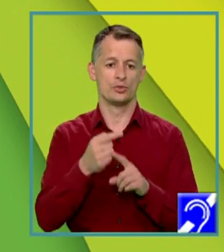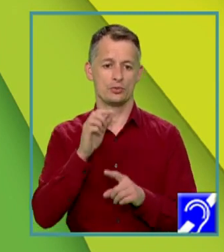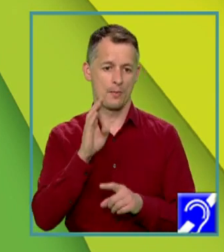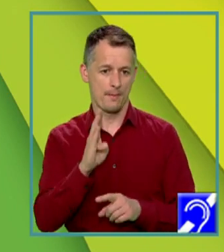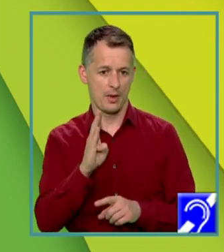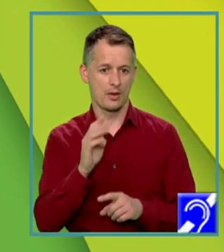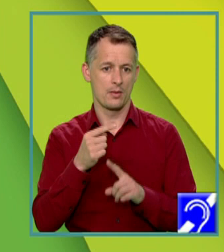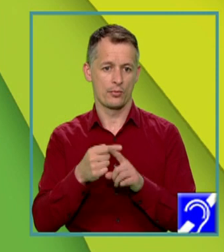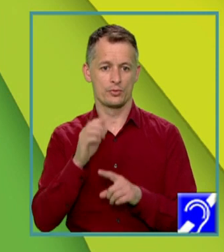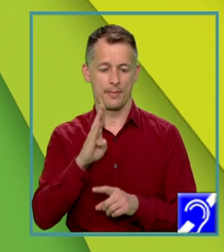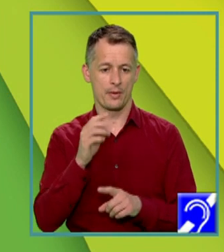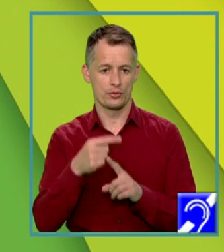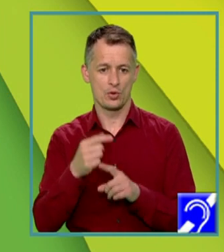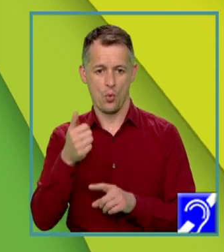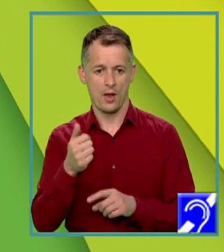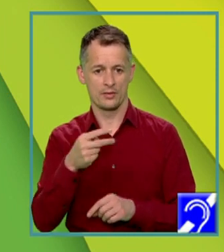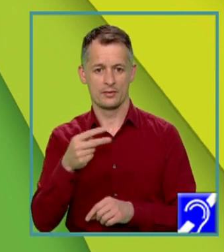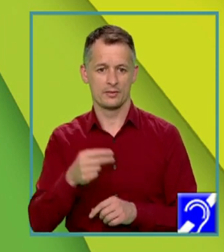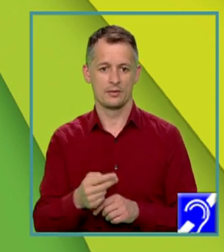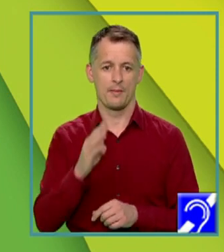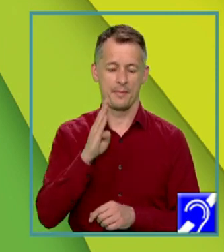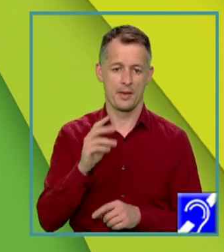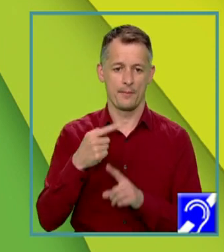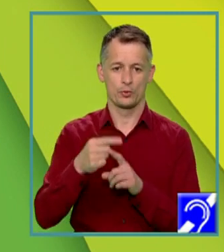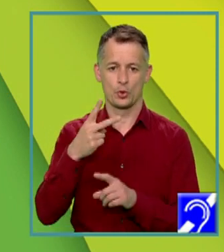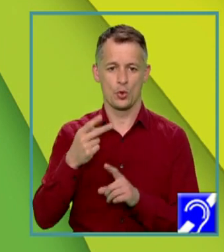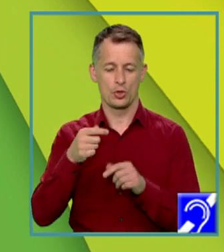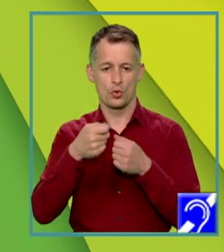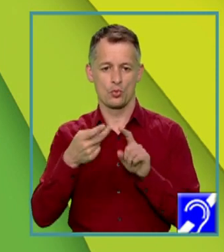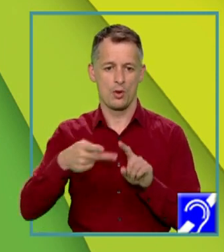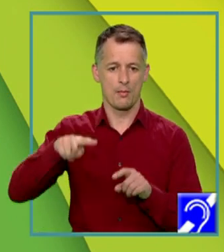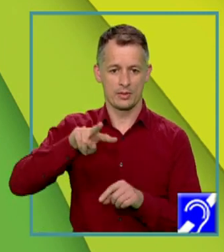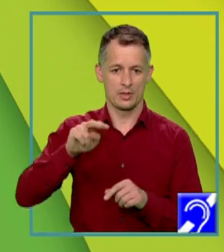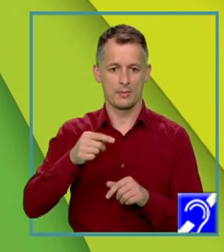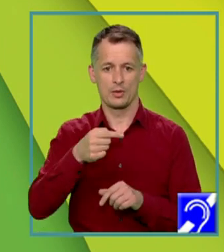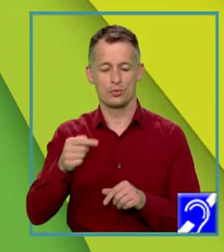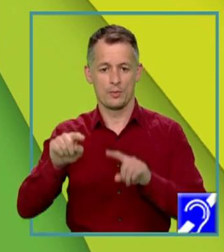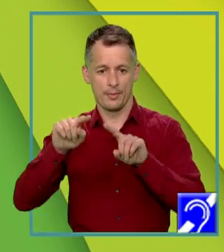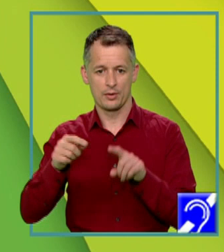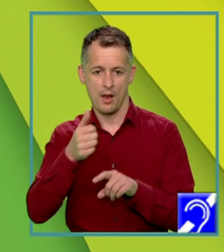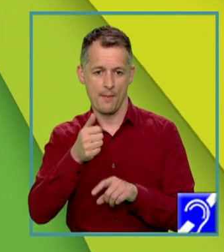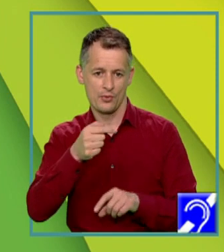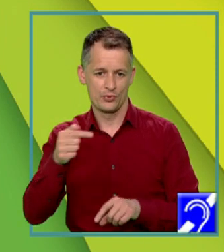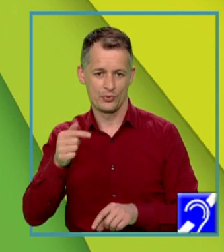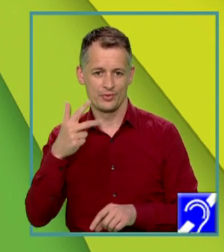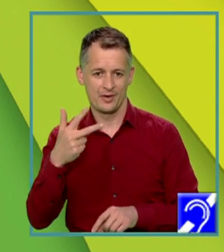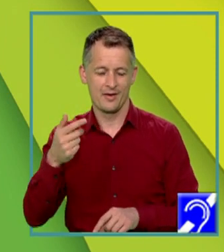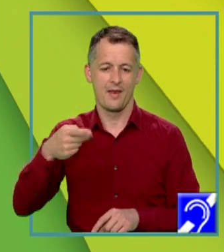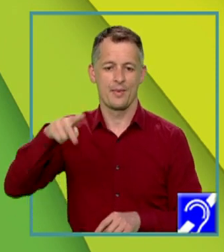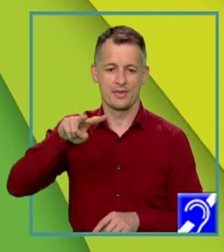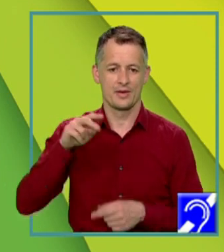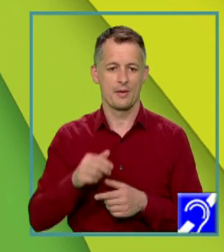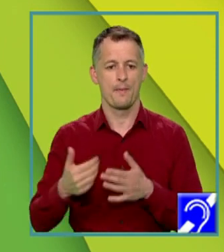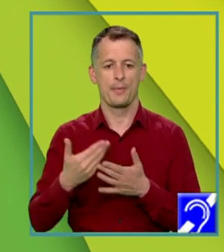cu AC este egal cu b plus 2 totul la pătrat minus paranteză a minus 3 la pătrat